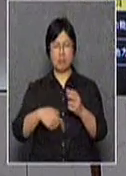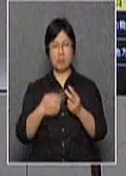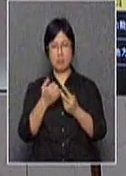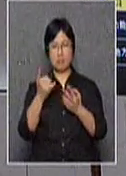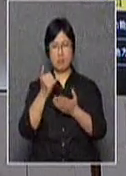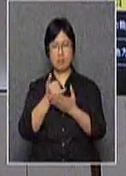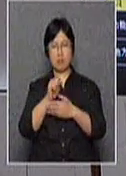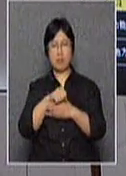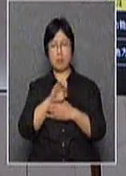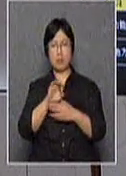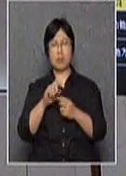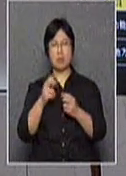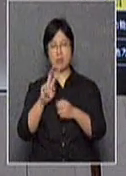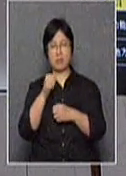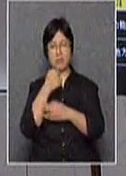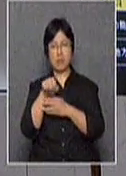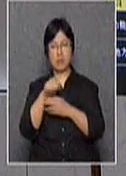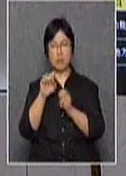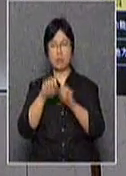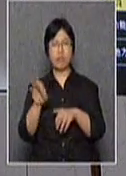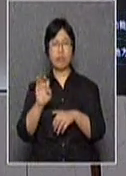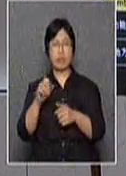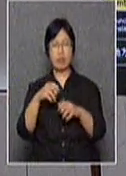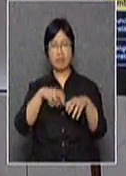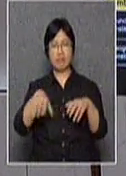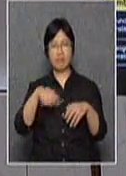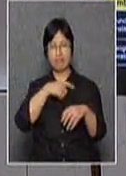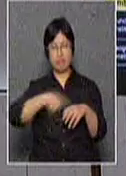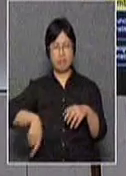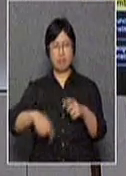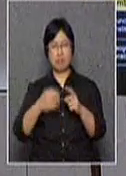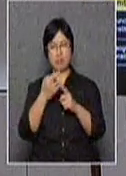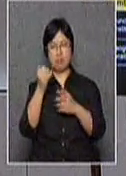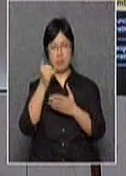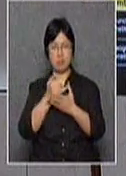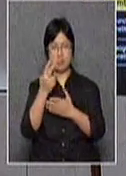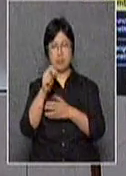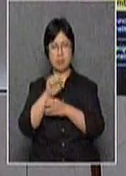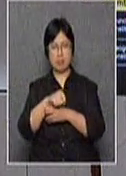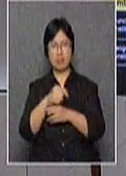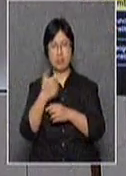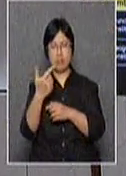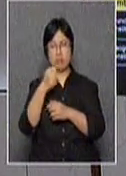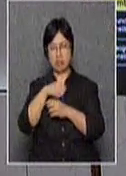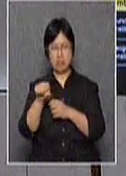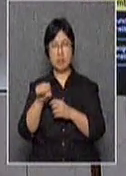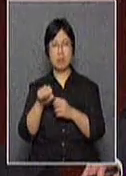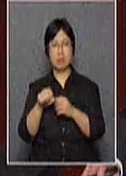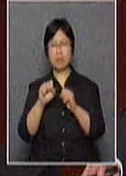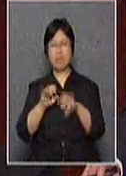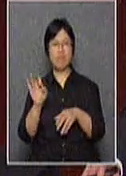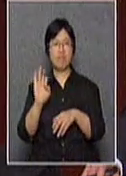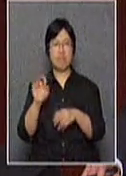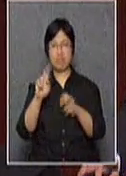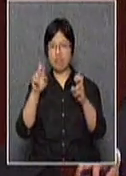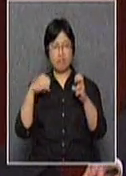冇人贊成，22位反對，冇人棄權。分區直接選舉產生的議員13位出席，2位贊成，8位反對，冇人棄權。議題